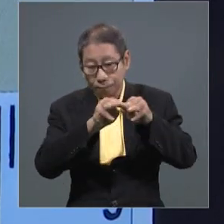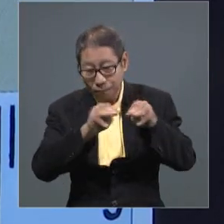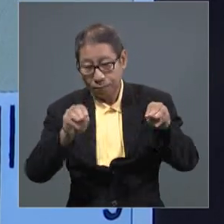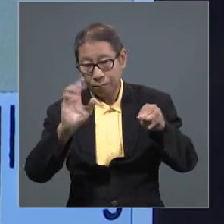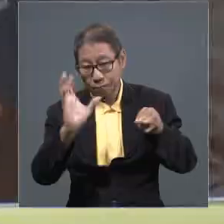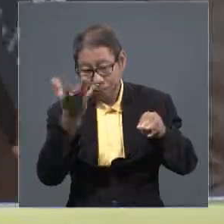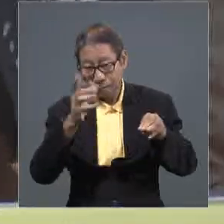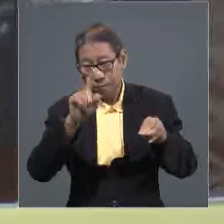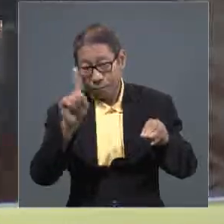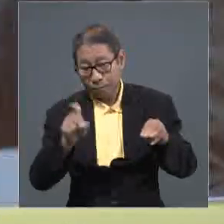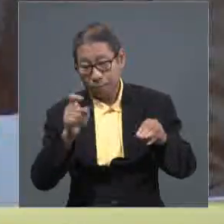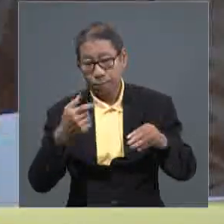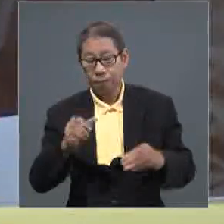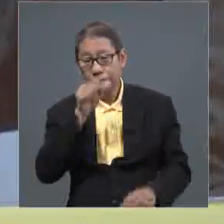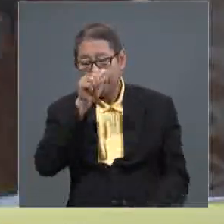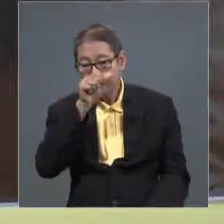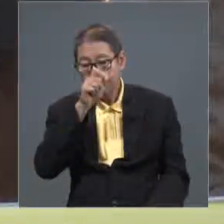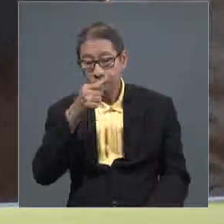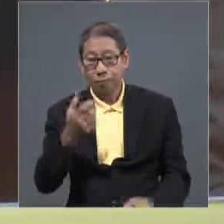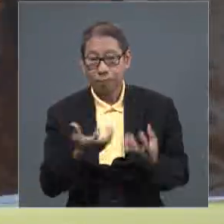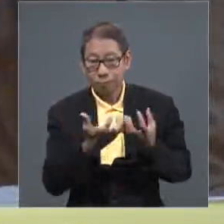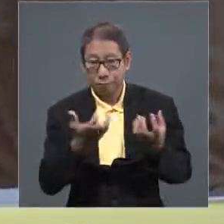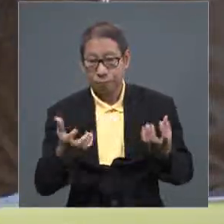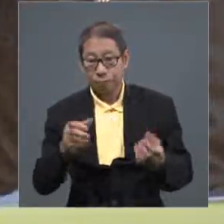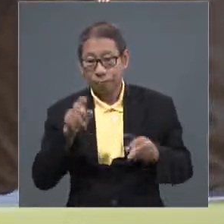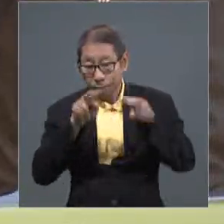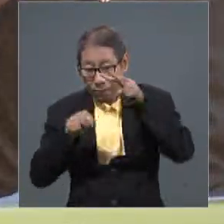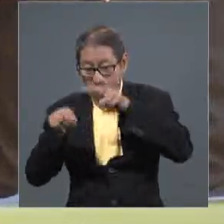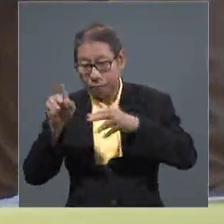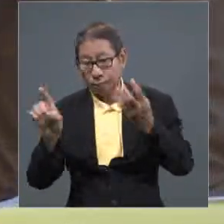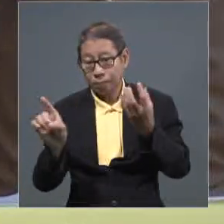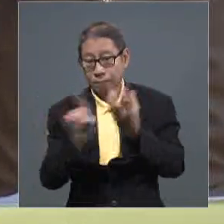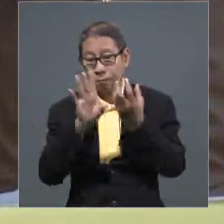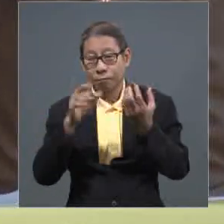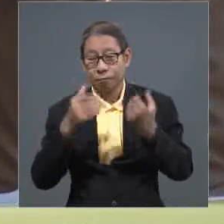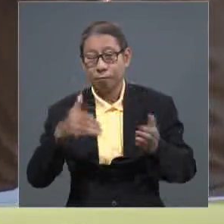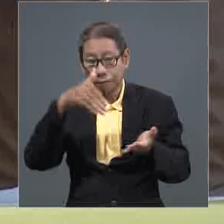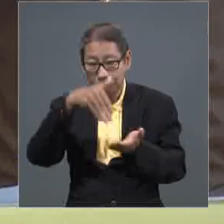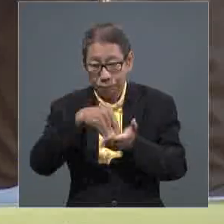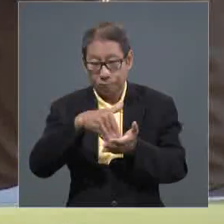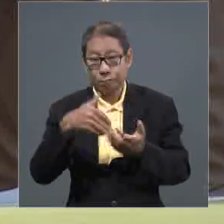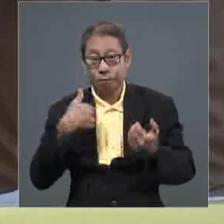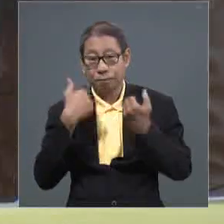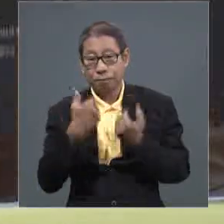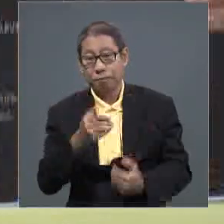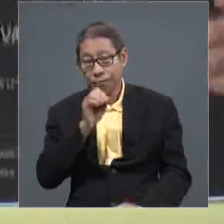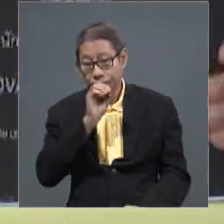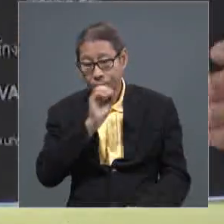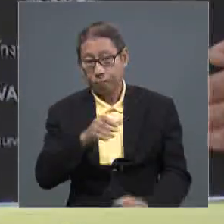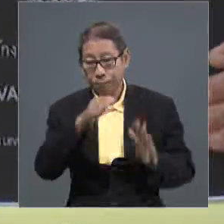ากลหรือเปล่าอีกทั้งยังมีการทดสอบแล้วก็นำวัสดุเนี่ยไปตรวจสอบคุณภาพจากหน่วยงานกลางซึ่งย้ำนะคะว่